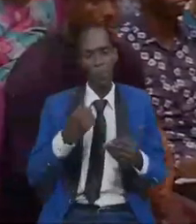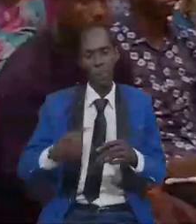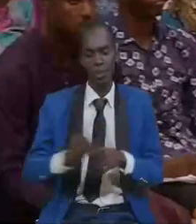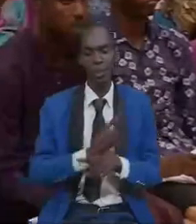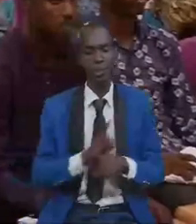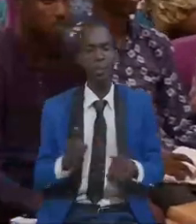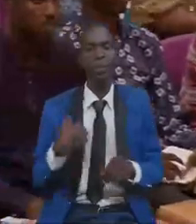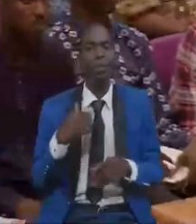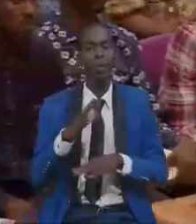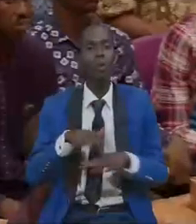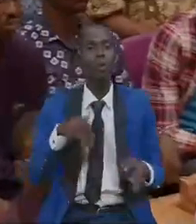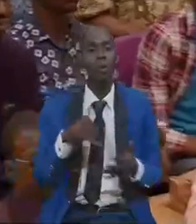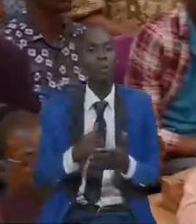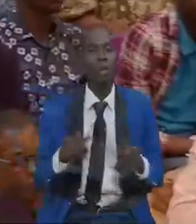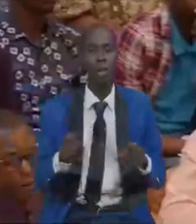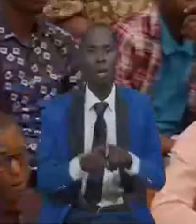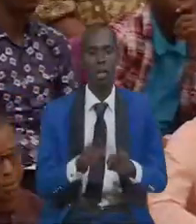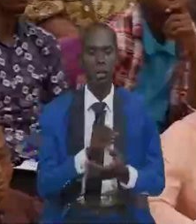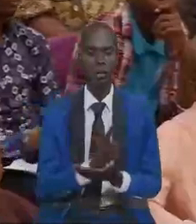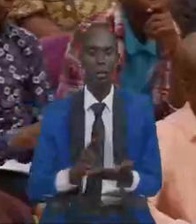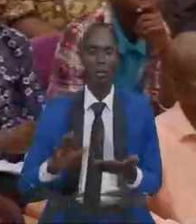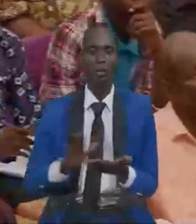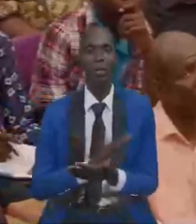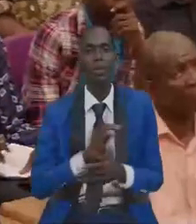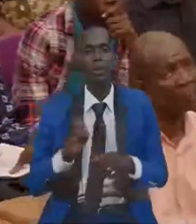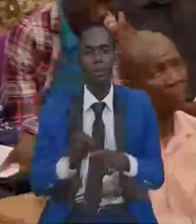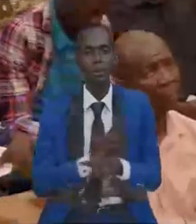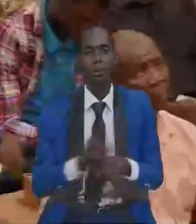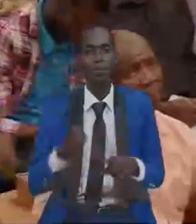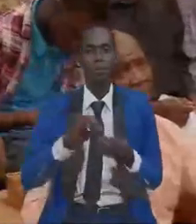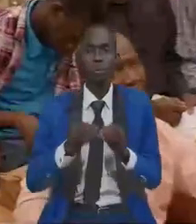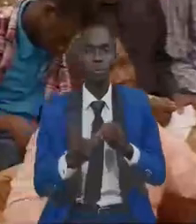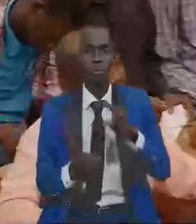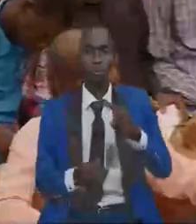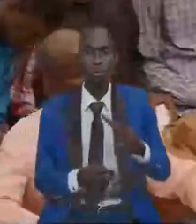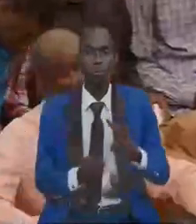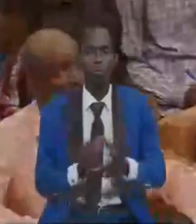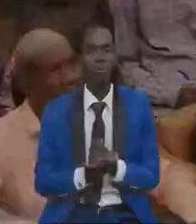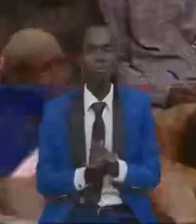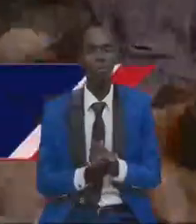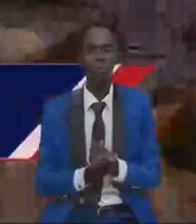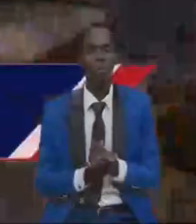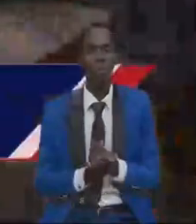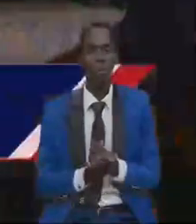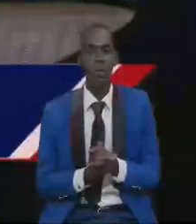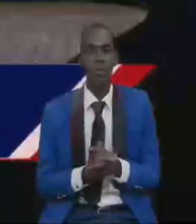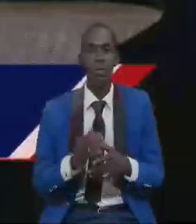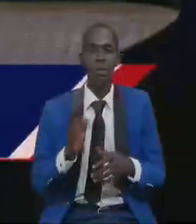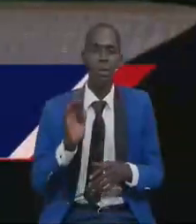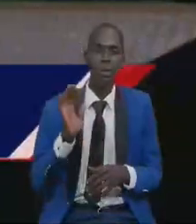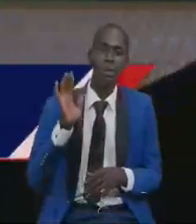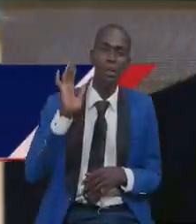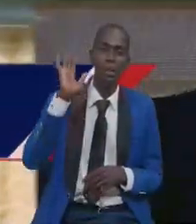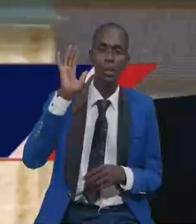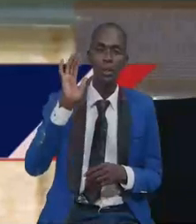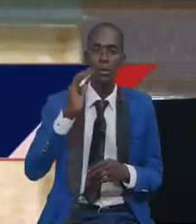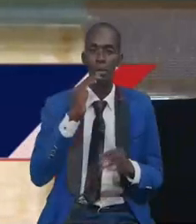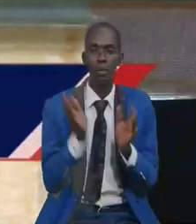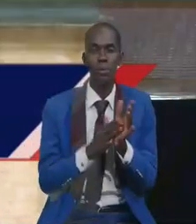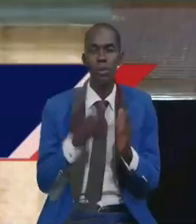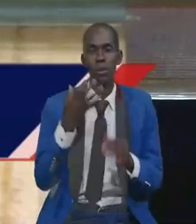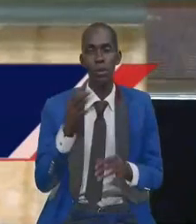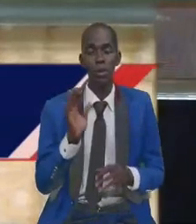réfère à cela comme la discipline divine. La section 2, sa louange de Dieu pour